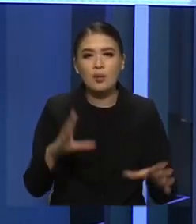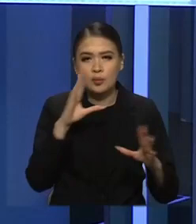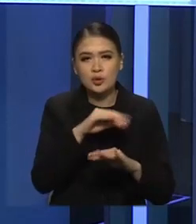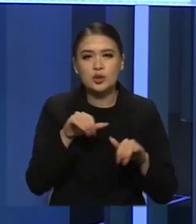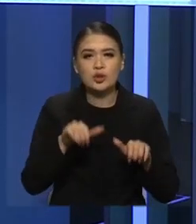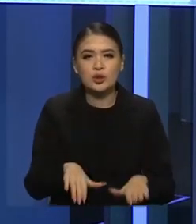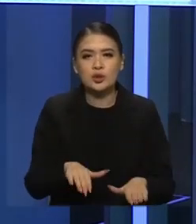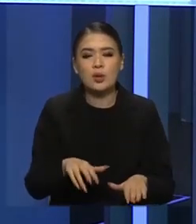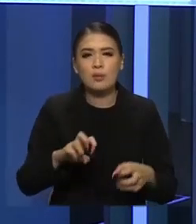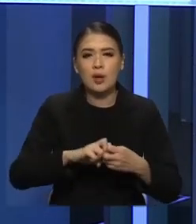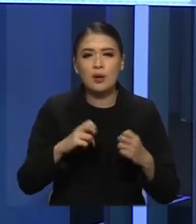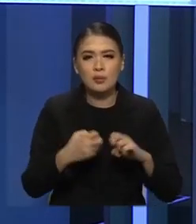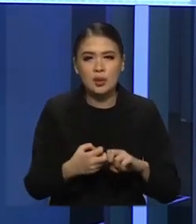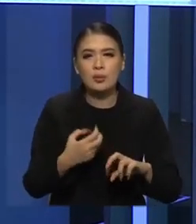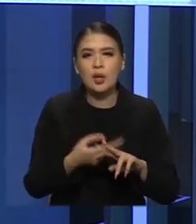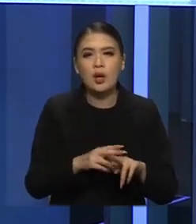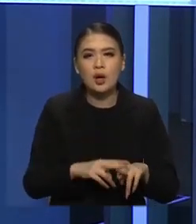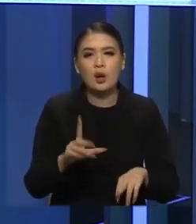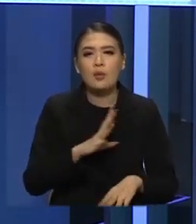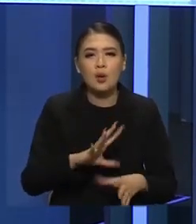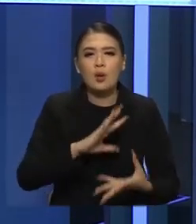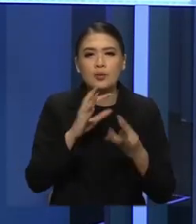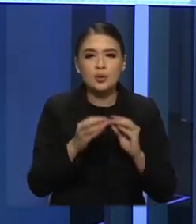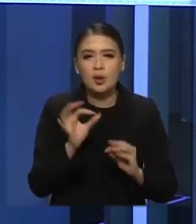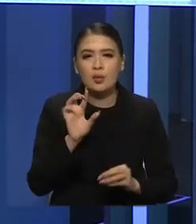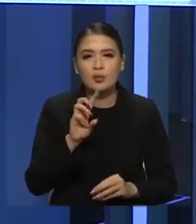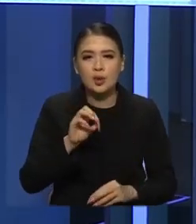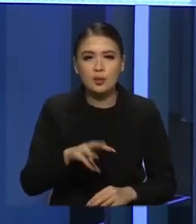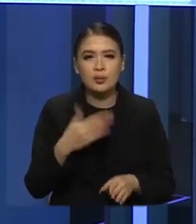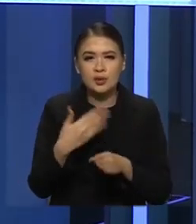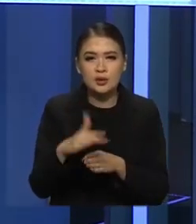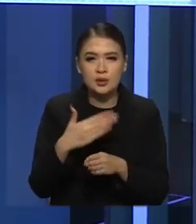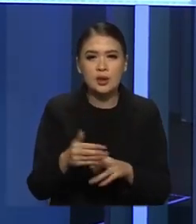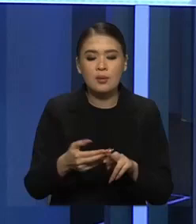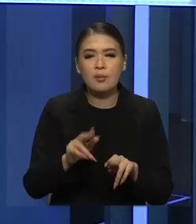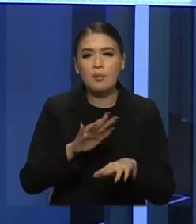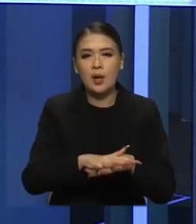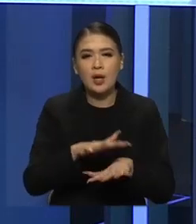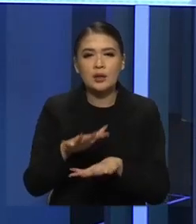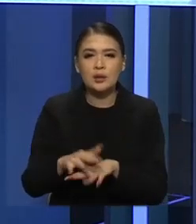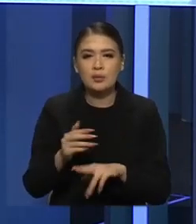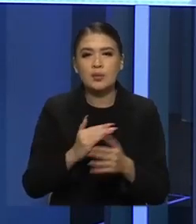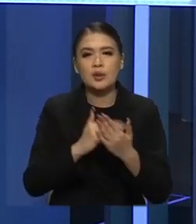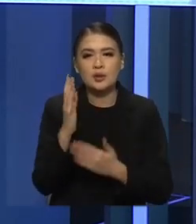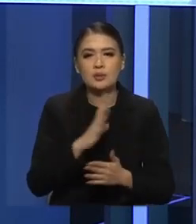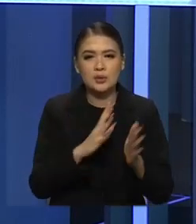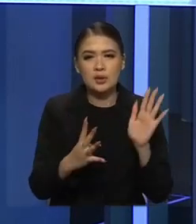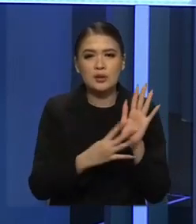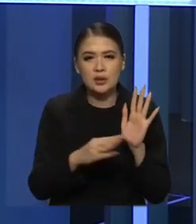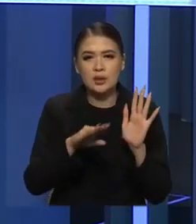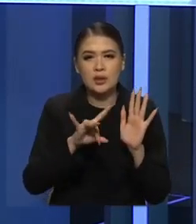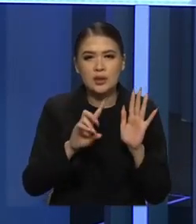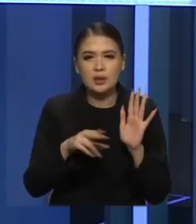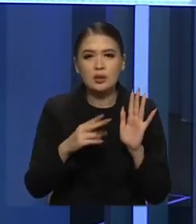свои финансовые проблемы. Однако общий объем потребительских кредитов в отечественных банках уже превысил 9